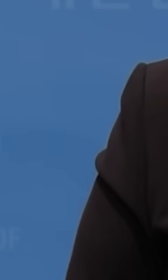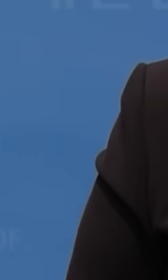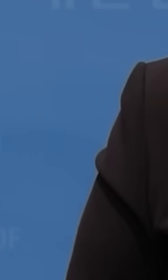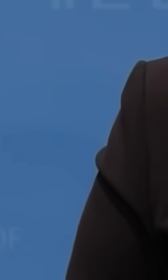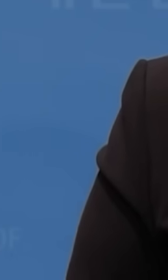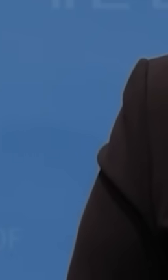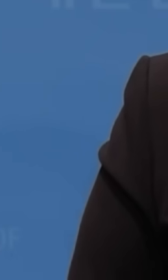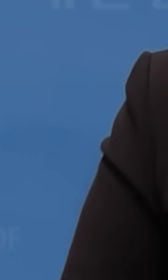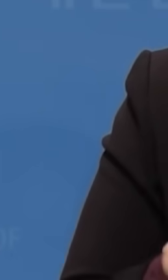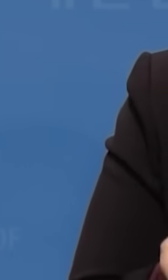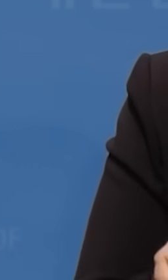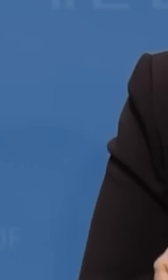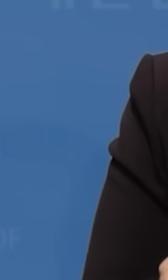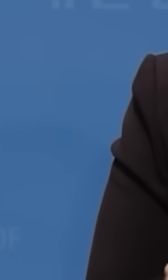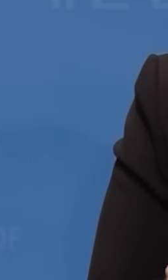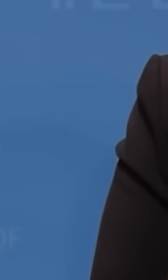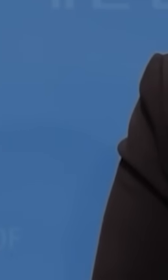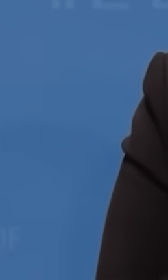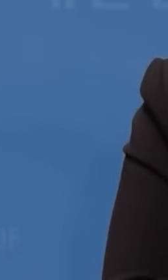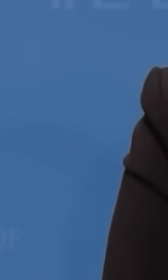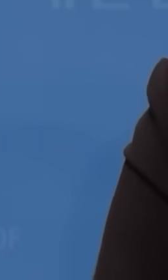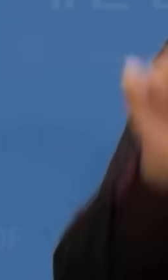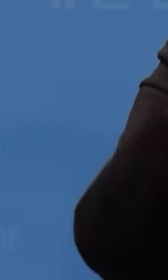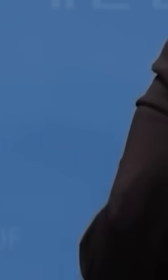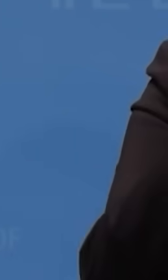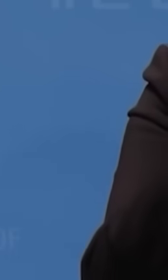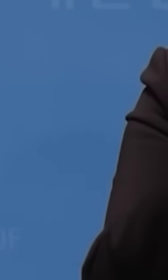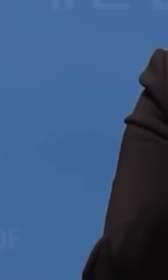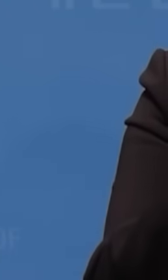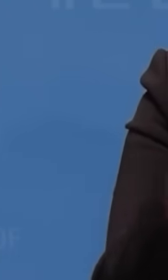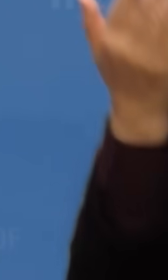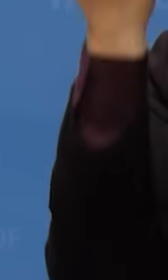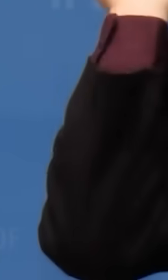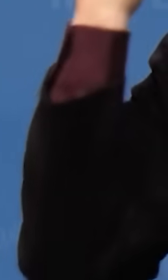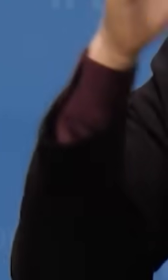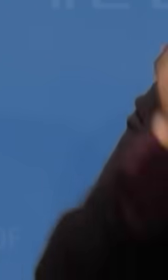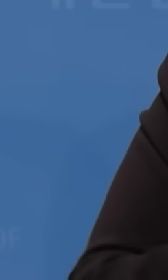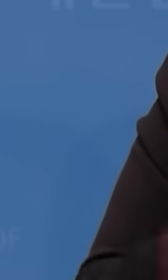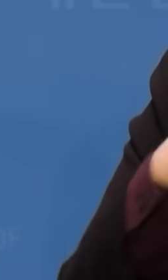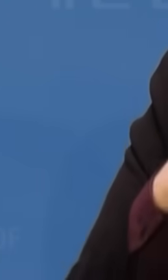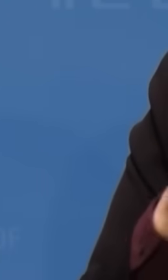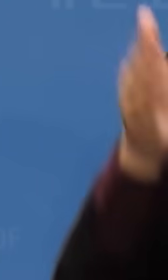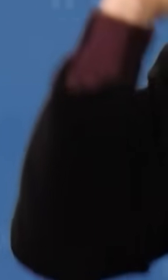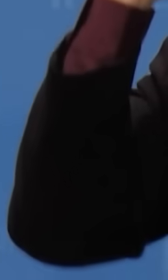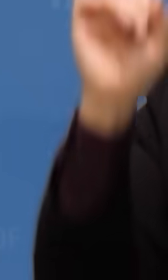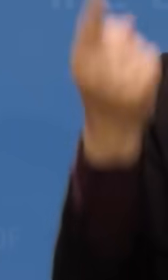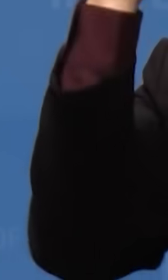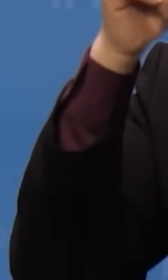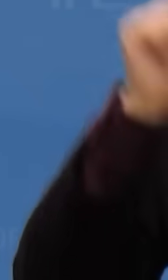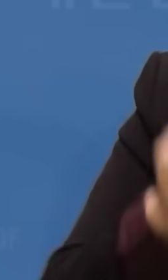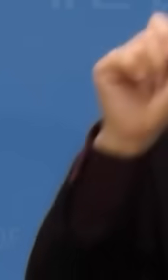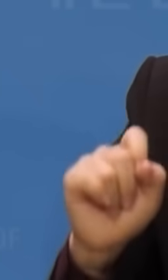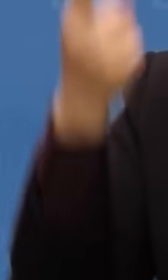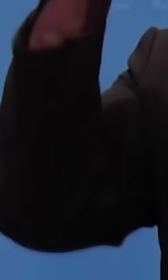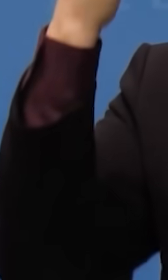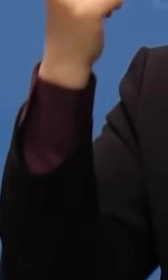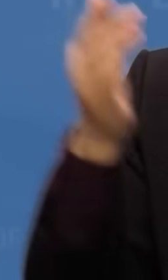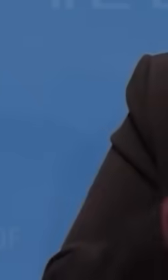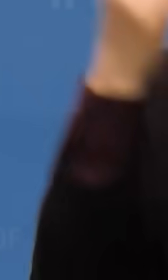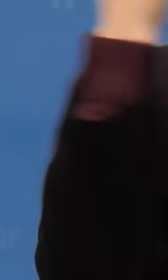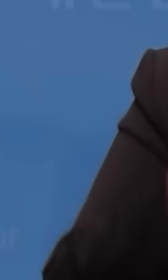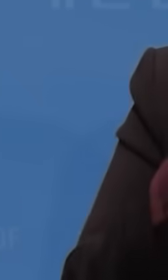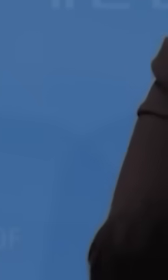여기 이 자리에서 한 번 더 그 당시 저로 인해서 마음 아팠던 모든 분들께